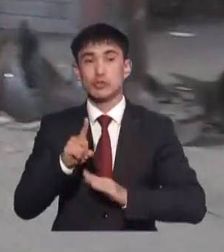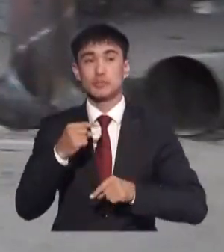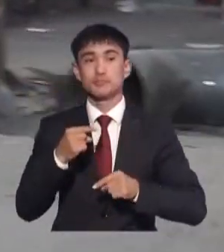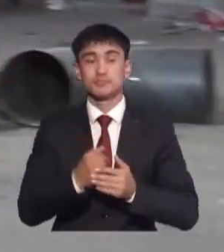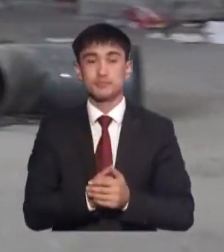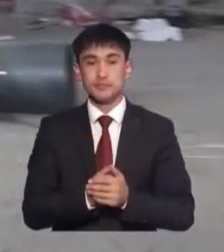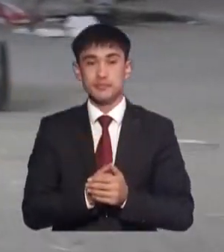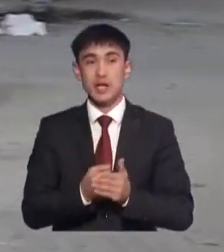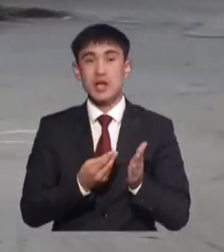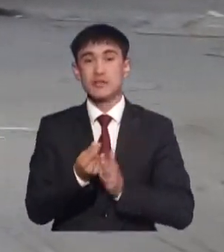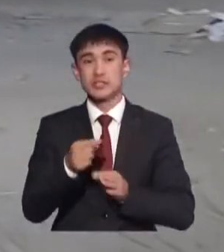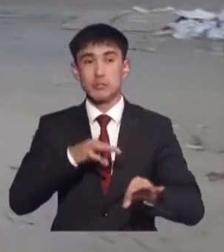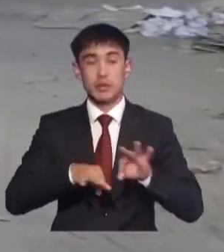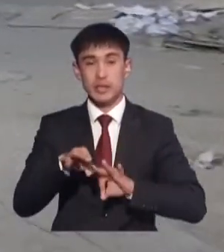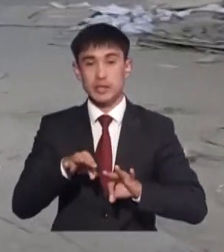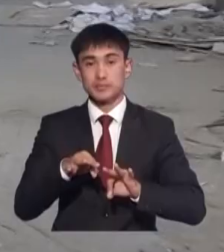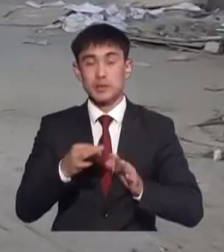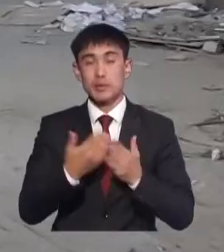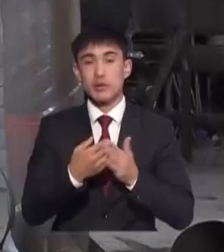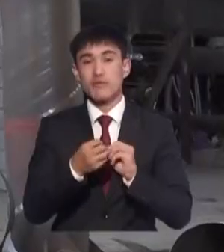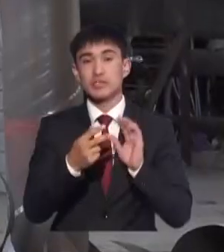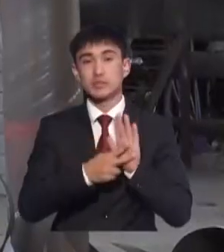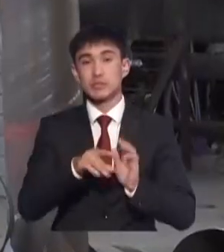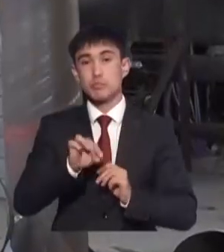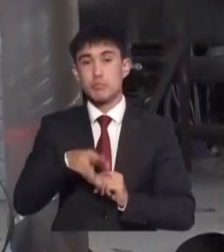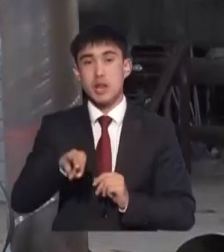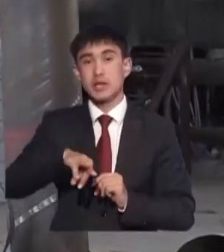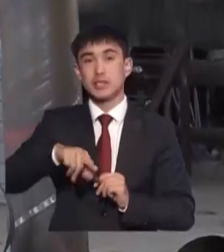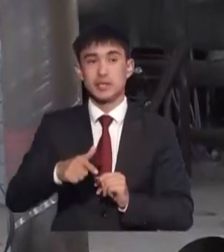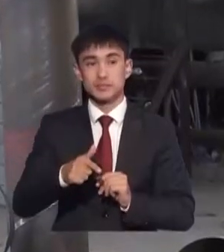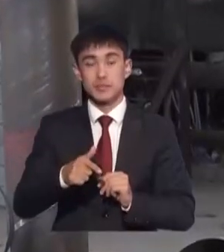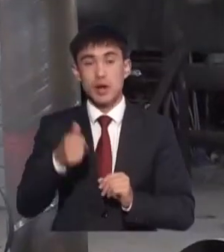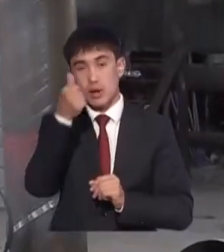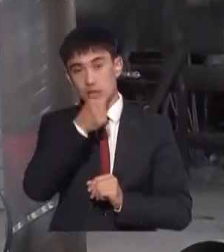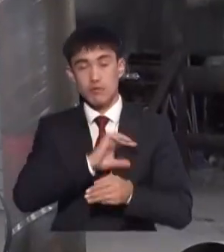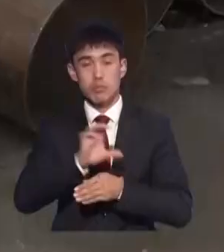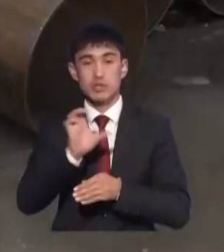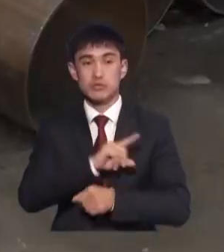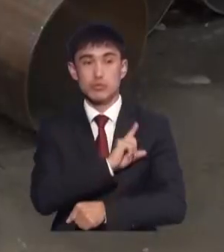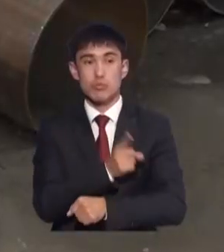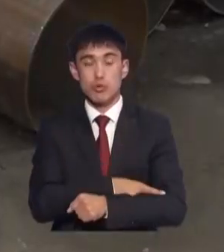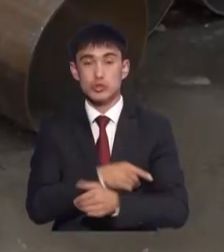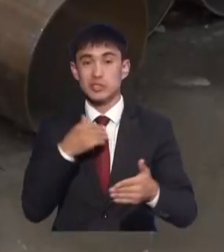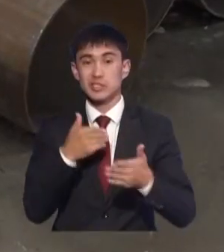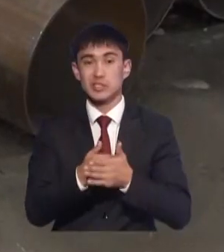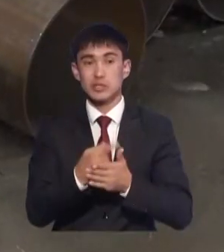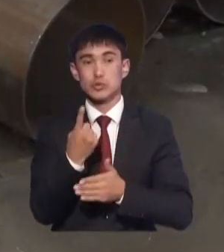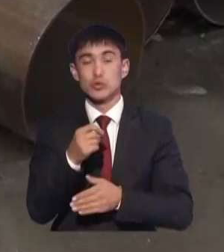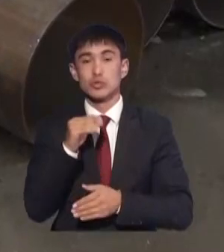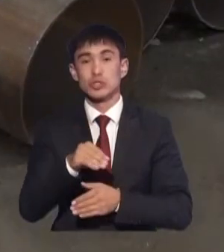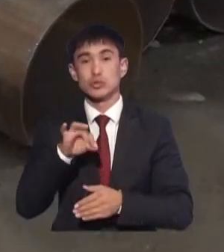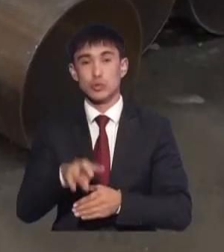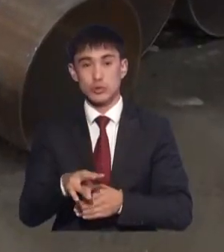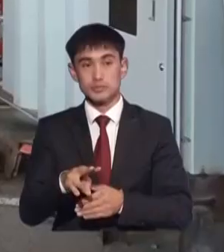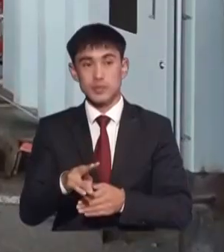следующем. Инвестиции в проект составляют примерно 18 миллиардов тенге, а годовая производственная мощность достигает 100 тысяч